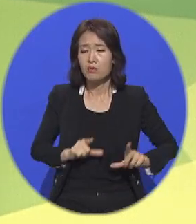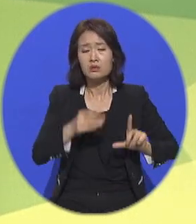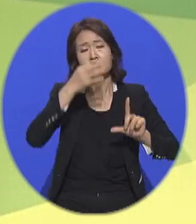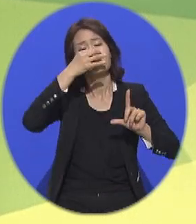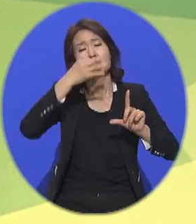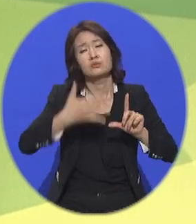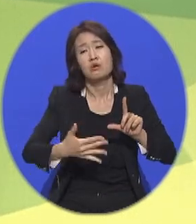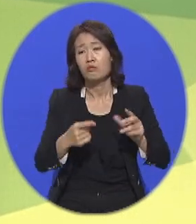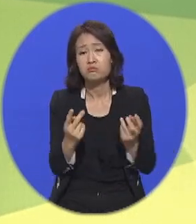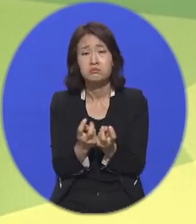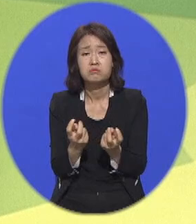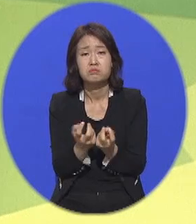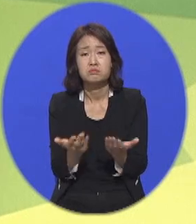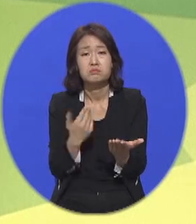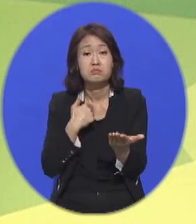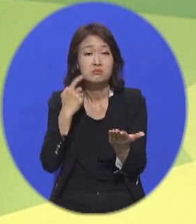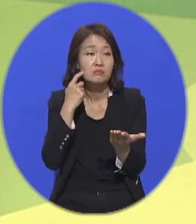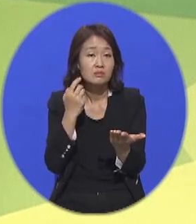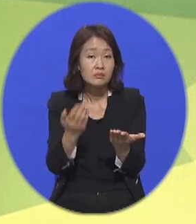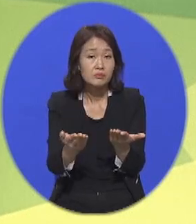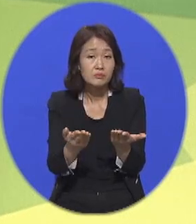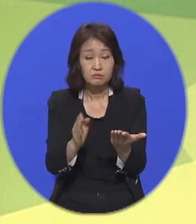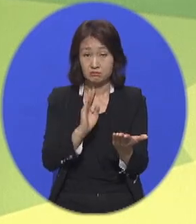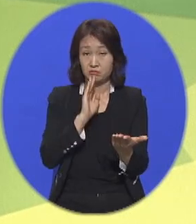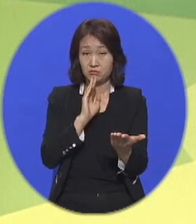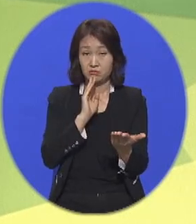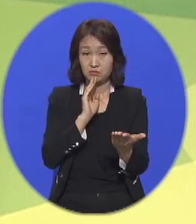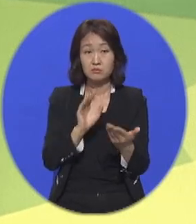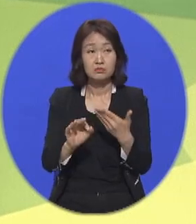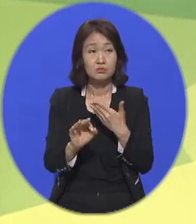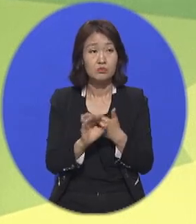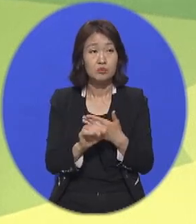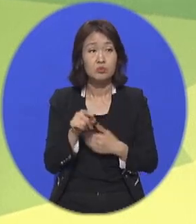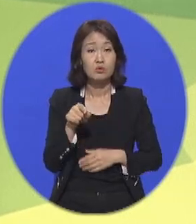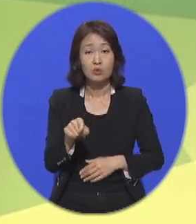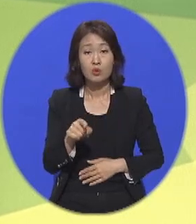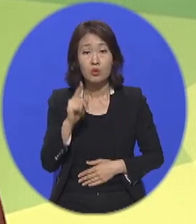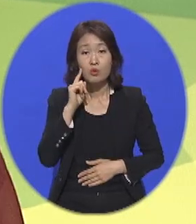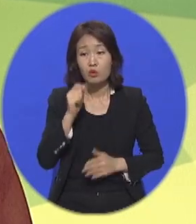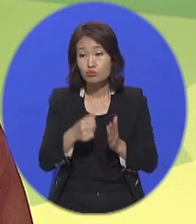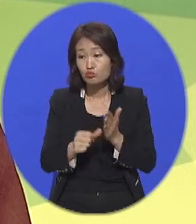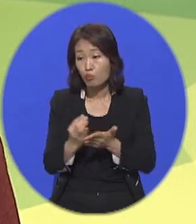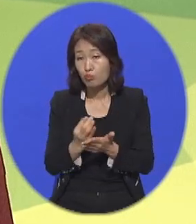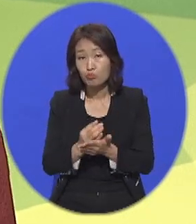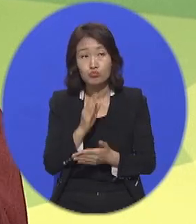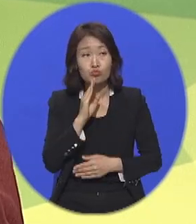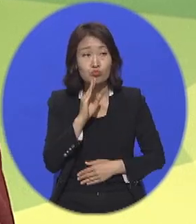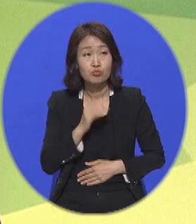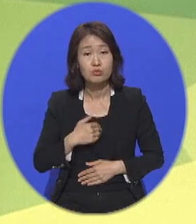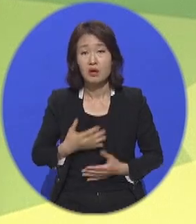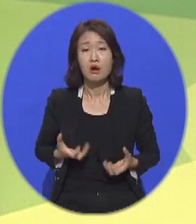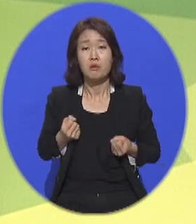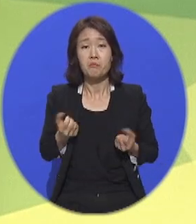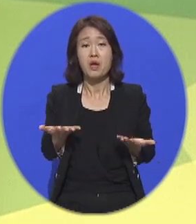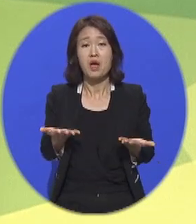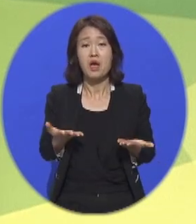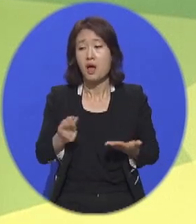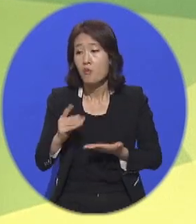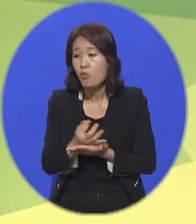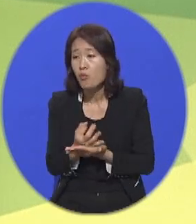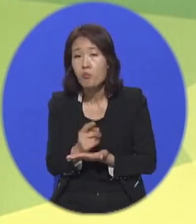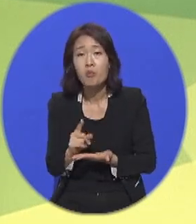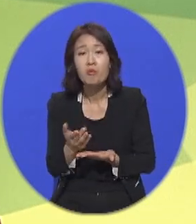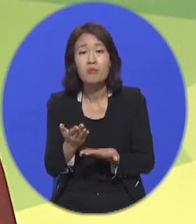힘듭니다. 어떻게 하면 좋겠습니까? 그래, 너는 뭐 물건을 팔지 않노? 저는 가진 게 없는데 어떤 물건을